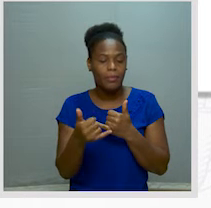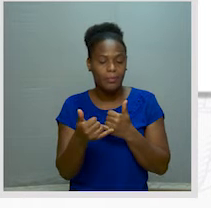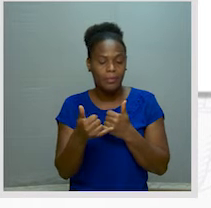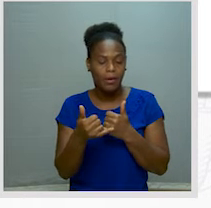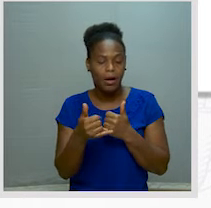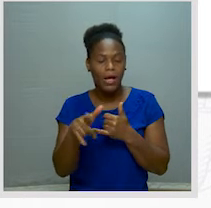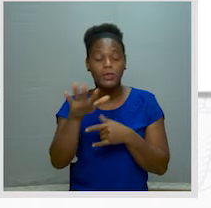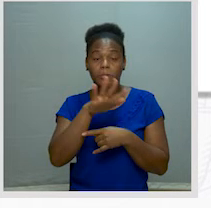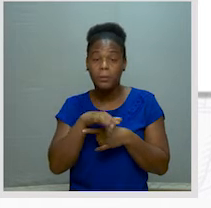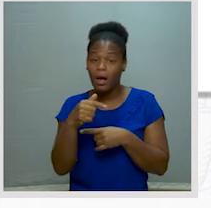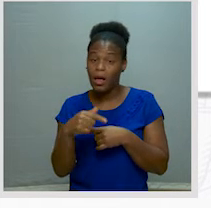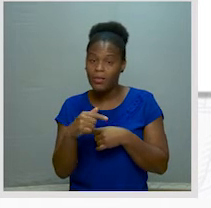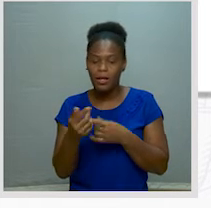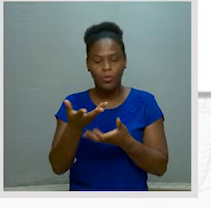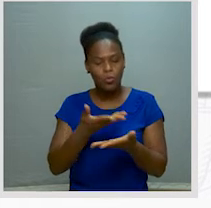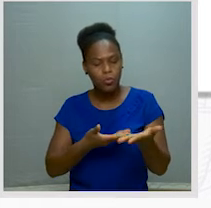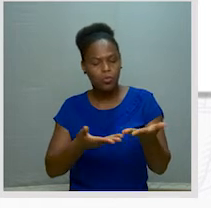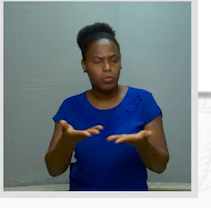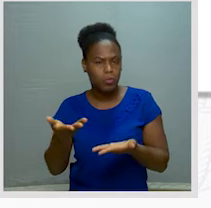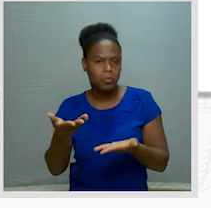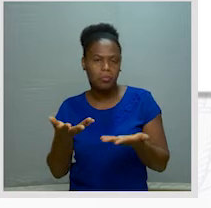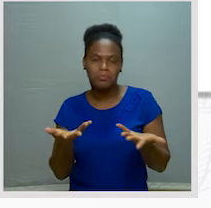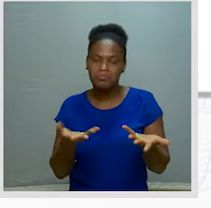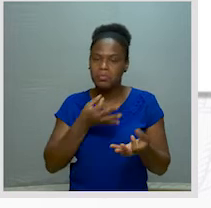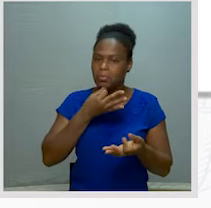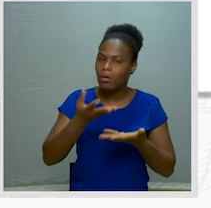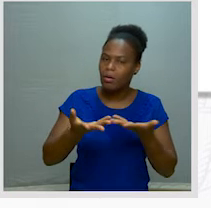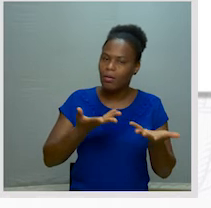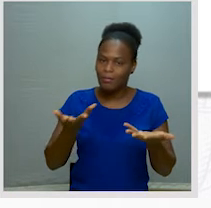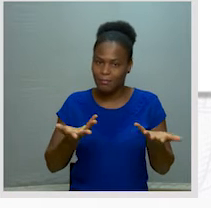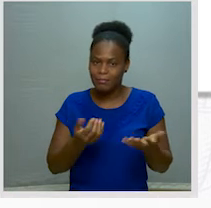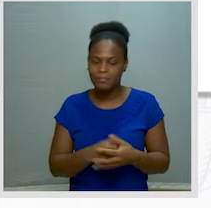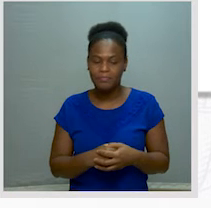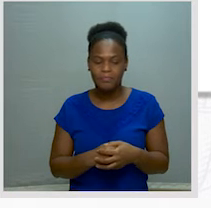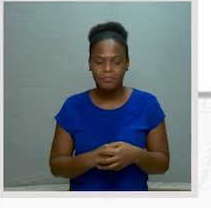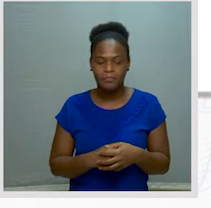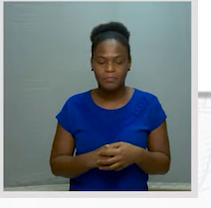Puis, c'est un espace d'échange, de discussion.